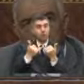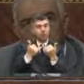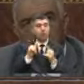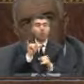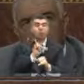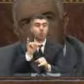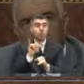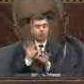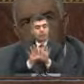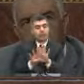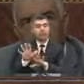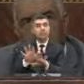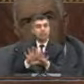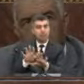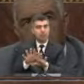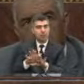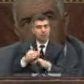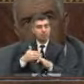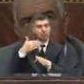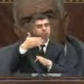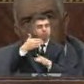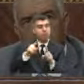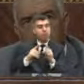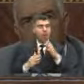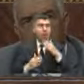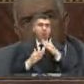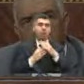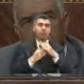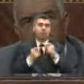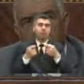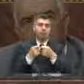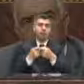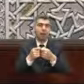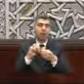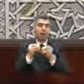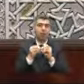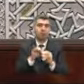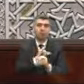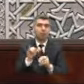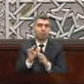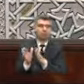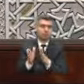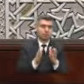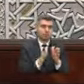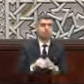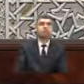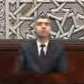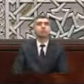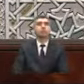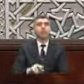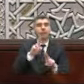التدابير التي أعددتموها لوضع حد لهذا الارتباك، وشكرا. شكرا سيد النائب المحترم. جواب السيد